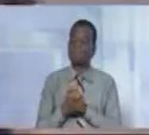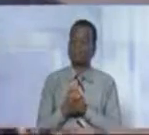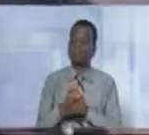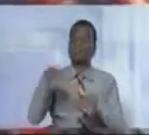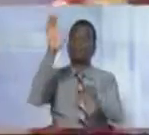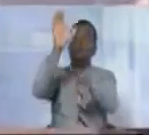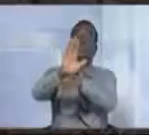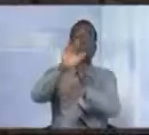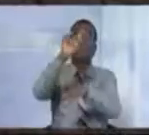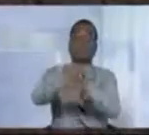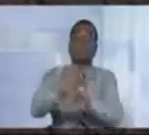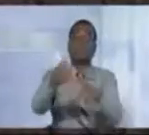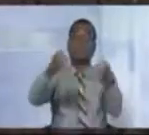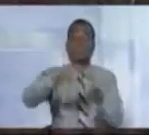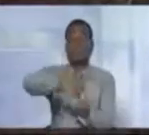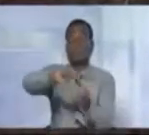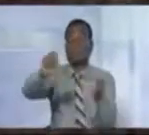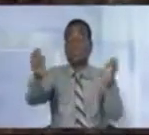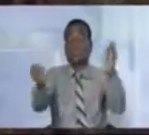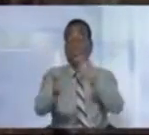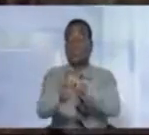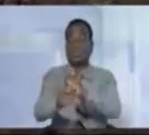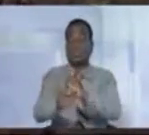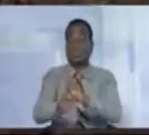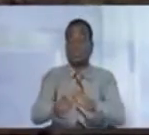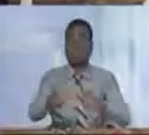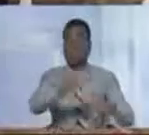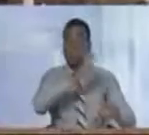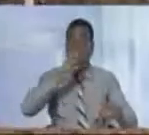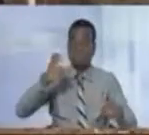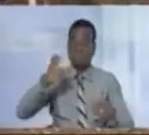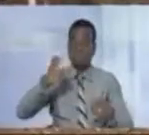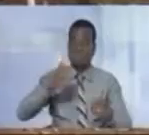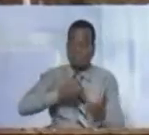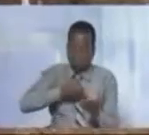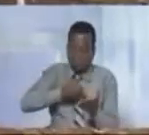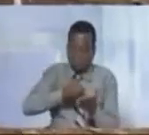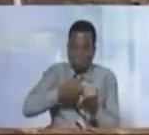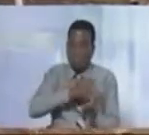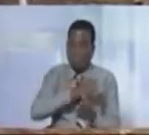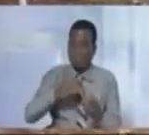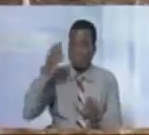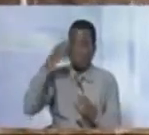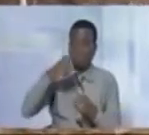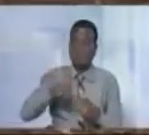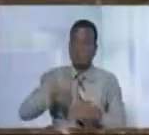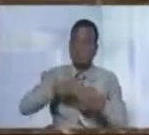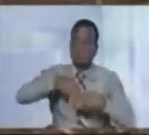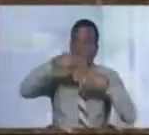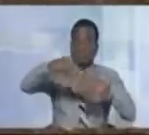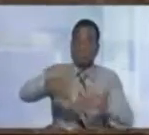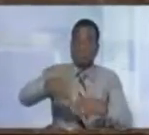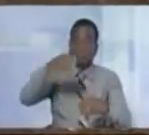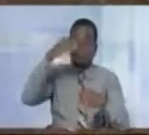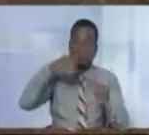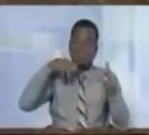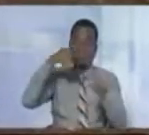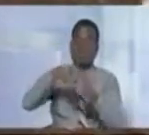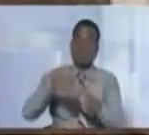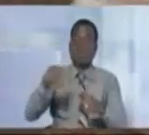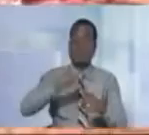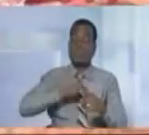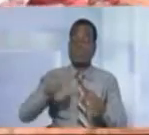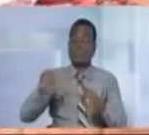la Côte d'Ivoire veut améliorer le secteur de l'élevage faisant ainsi un pas significatif vers l'autosuffisance en